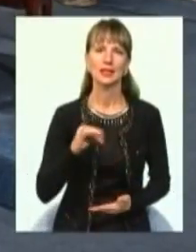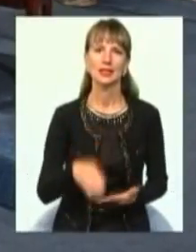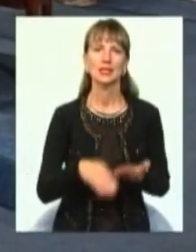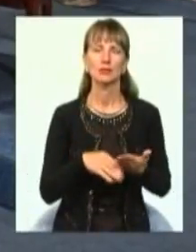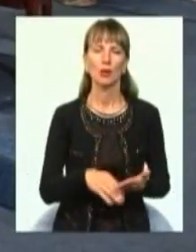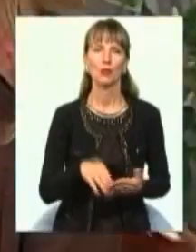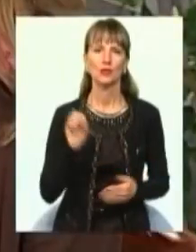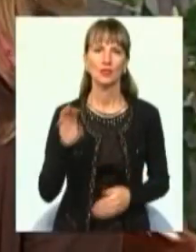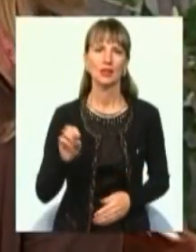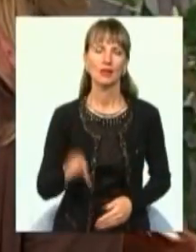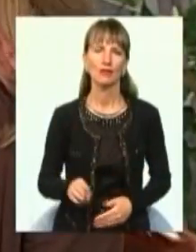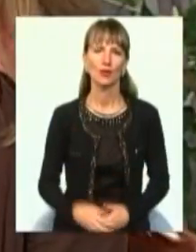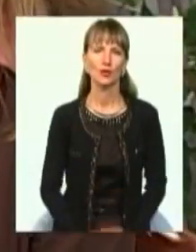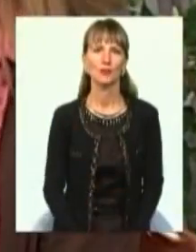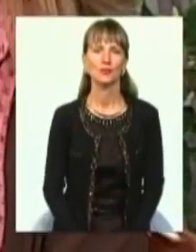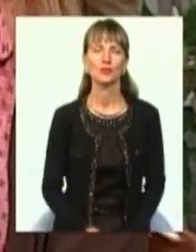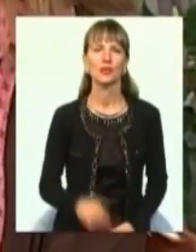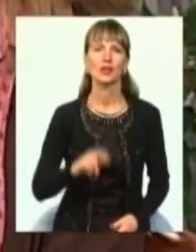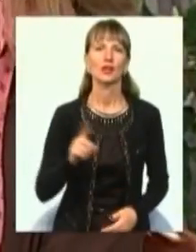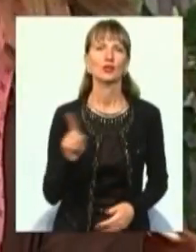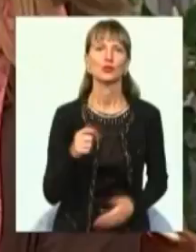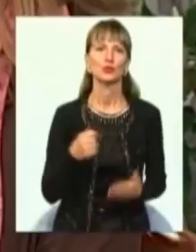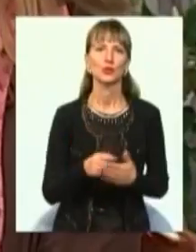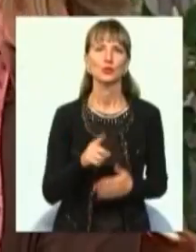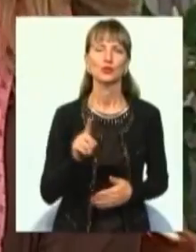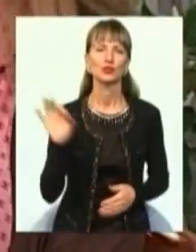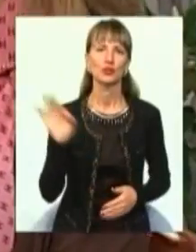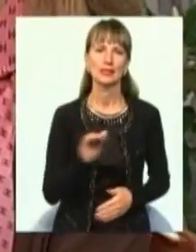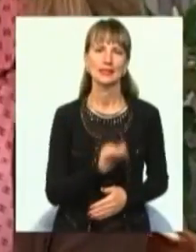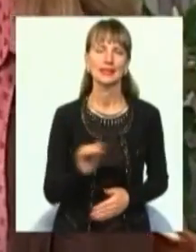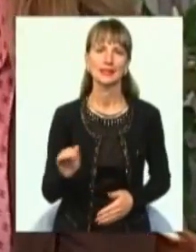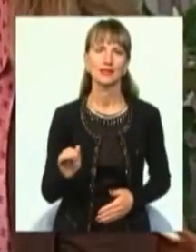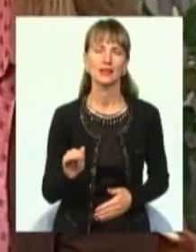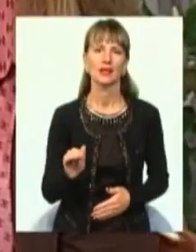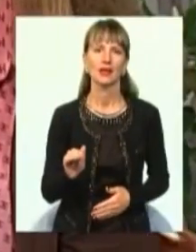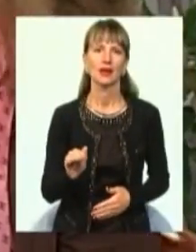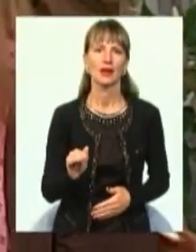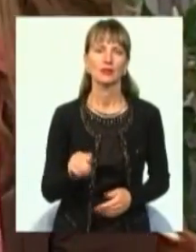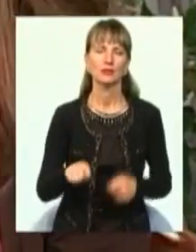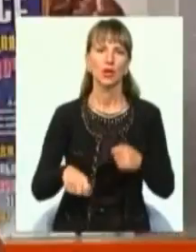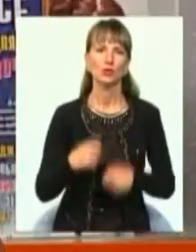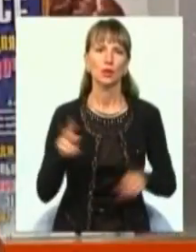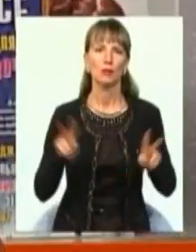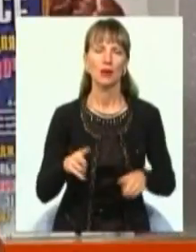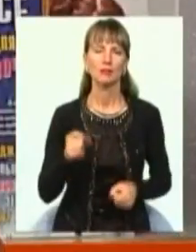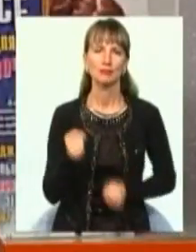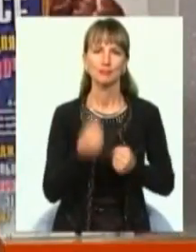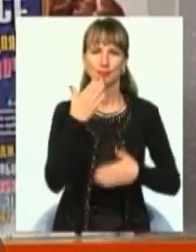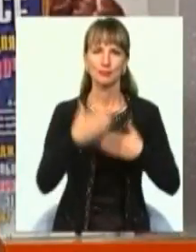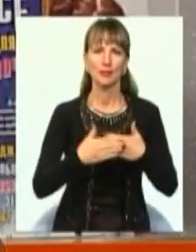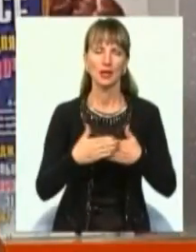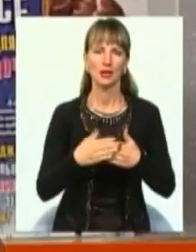допомогою світлофора. Ну, а як щодо того, що дуже часто діти порушують правила і перебігають дорогу буквально перед